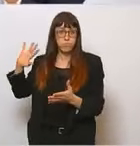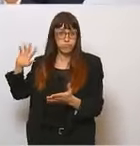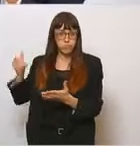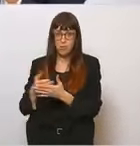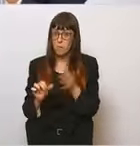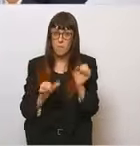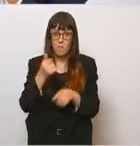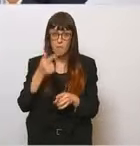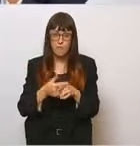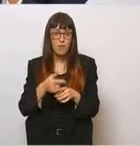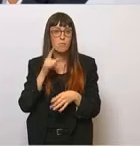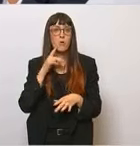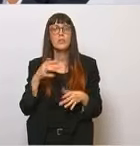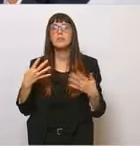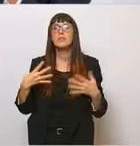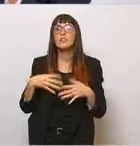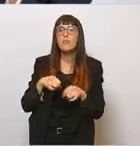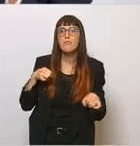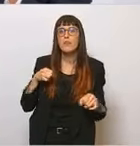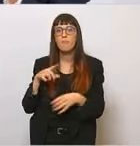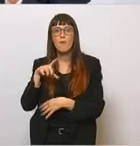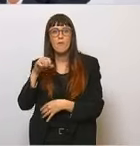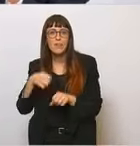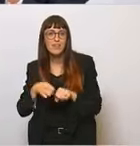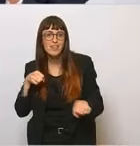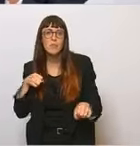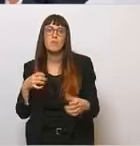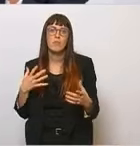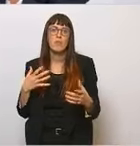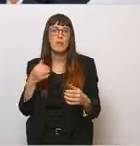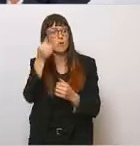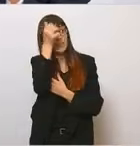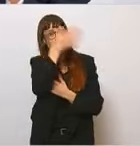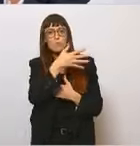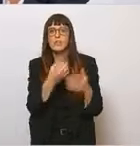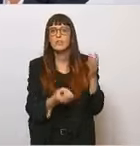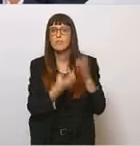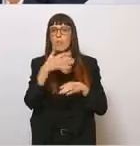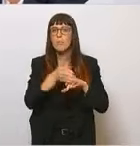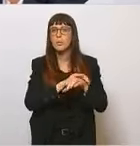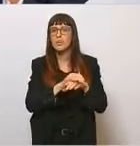la concurrence fin 19e, début 20e aux États-Unis, parce que c'est l'adaptation de ces politiques de concurrence